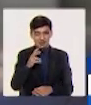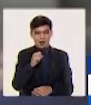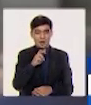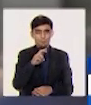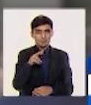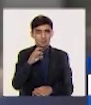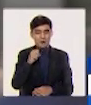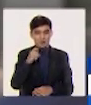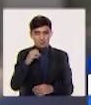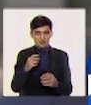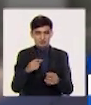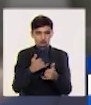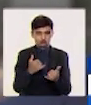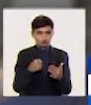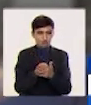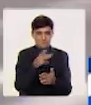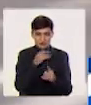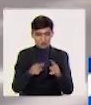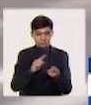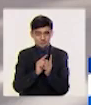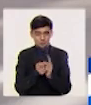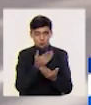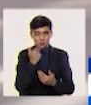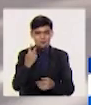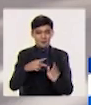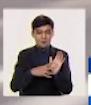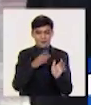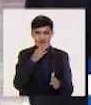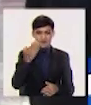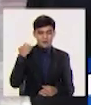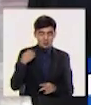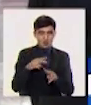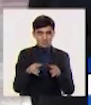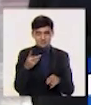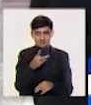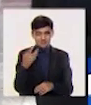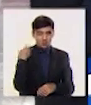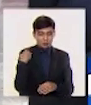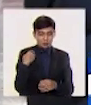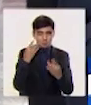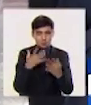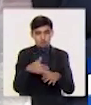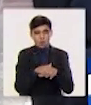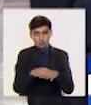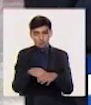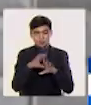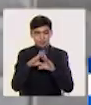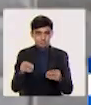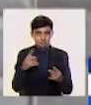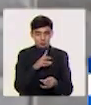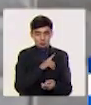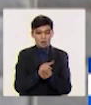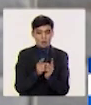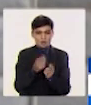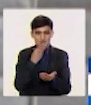әлі күнге ештеңе өзгермеді дейді. Айтуынша, осыдан 29 жыл бұрында қос елдің басшылары қарапайым халықтың тыныштығынан